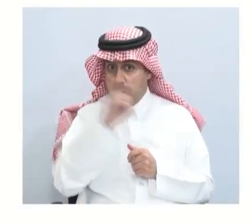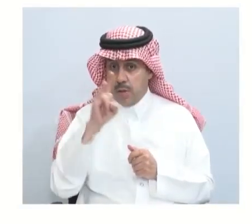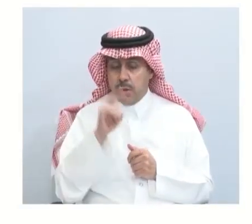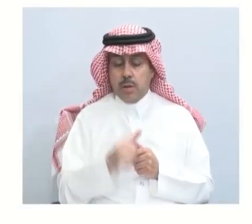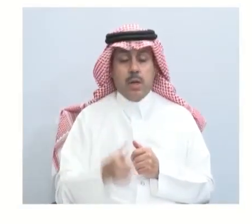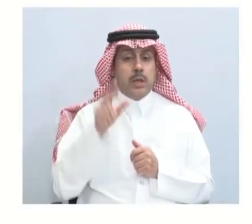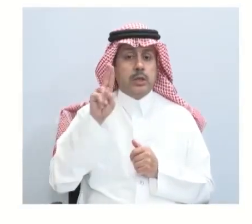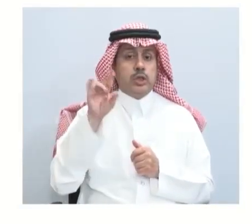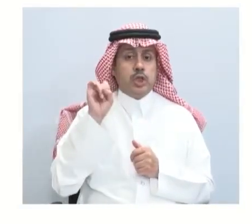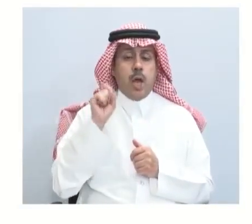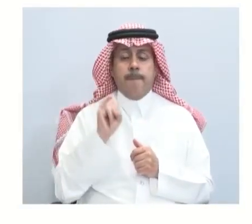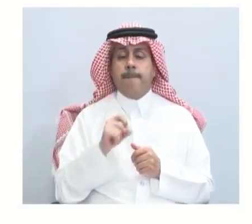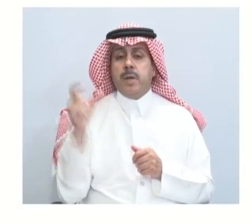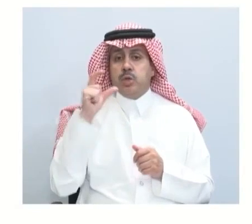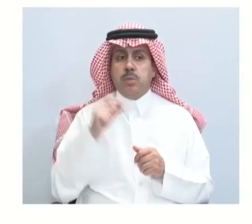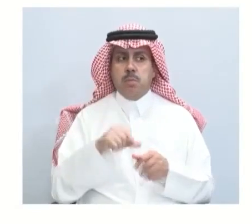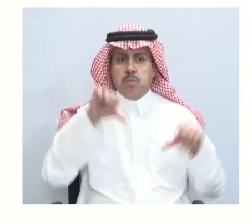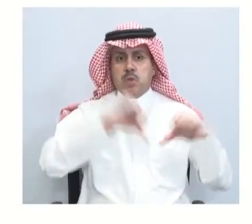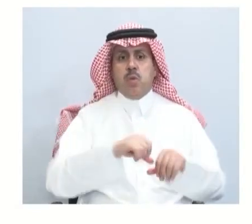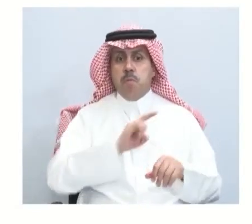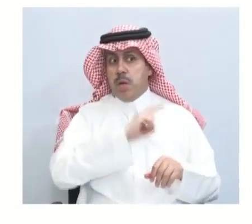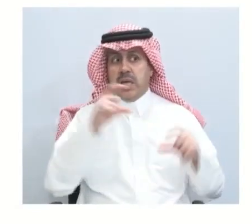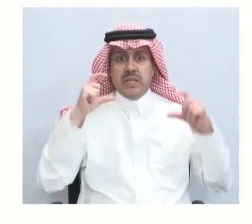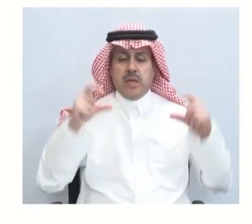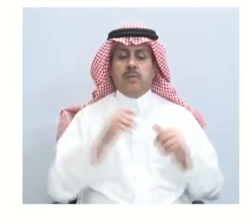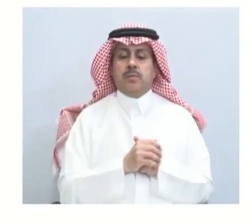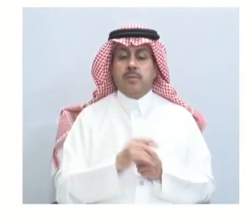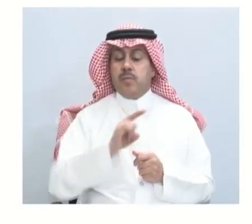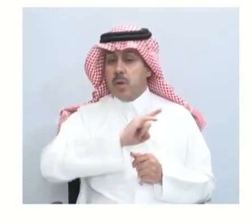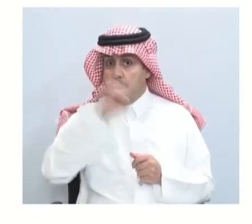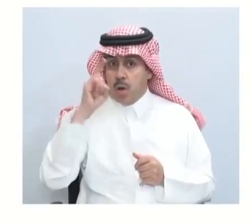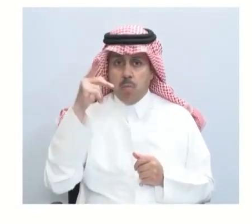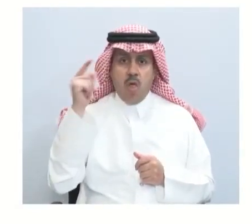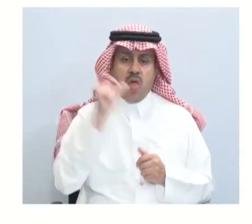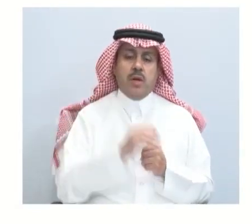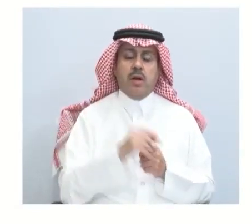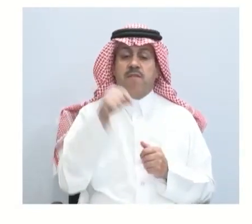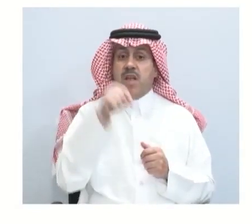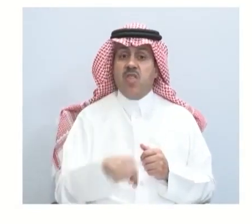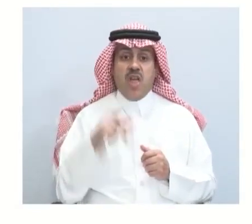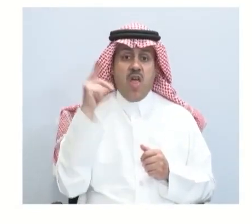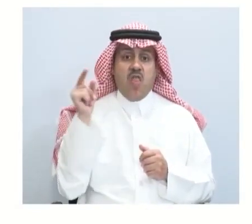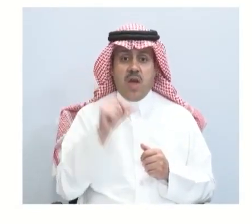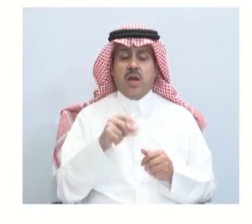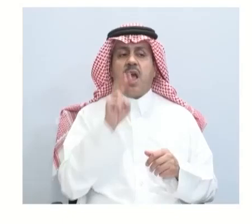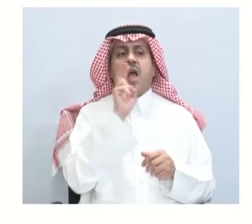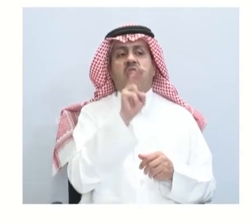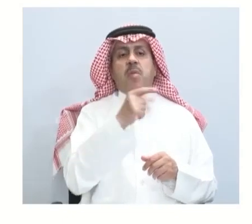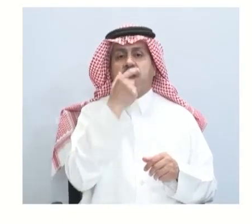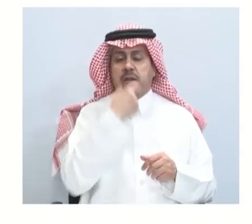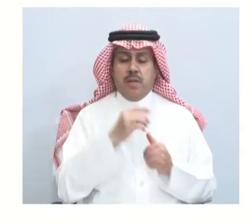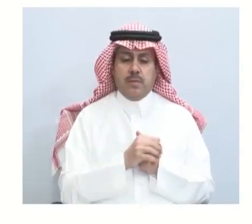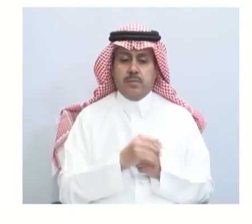المسلمين بالسوء من غير دليل ذلك في قوله عليه الصلاه والسلام اياكم الظن فان الظن اكذب الحديث فلبني